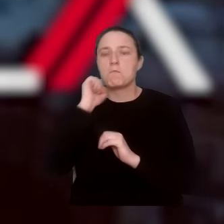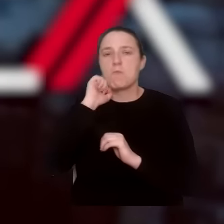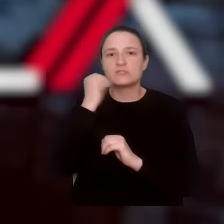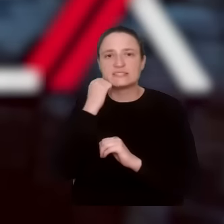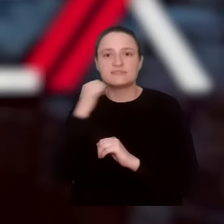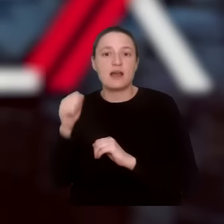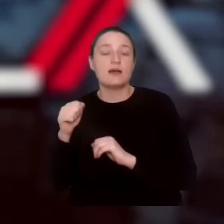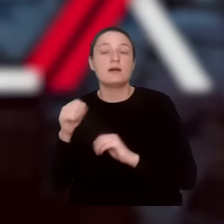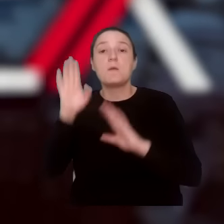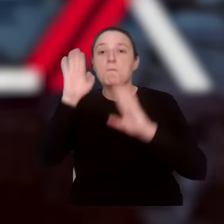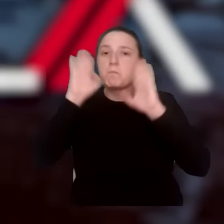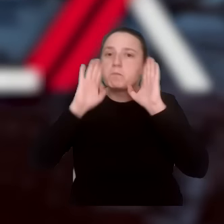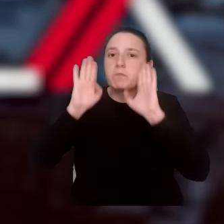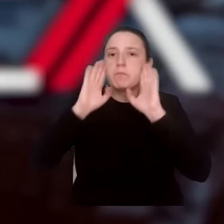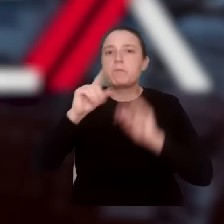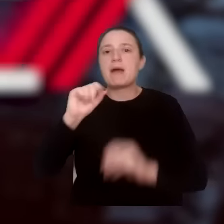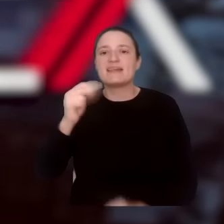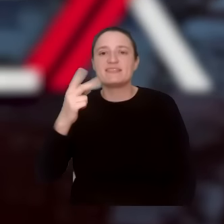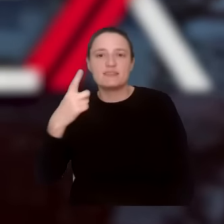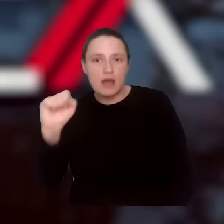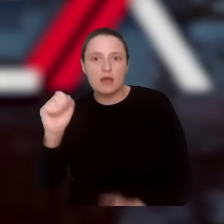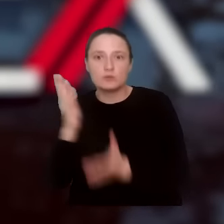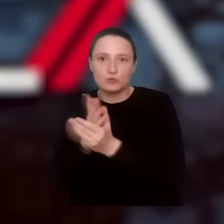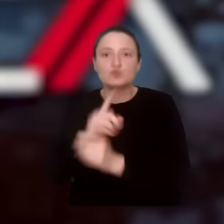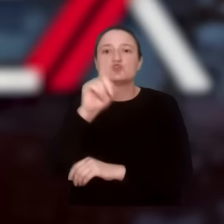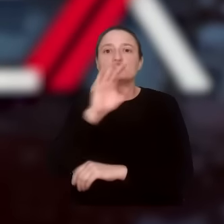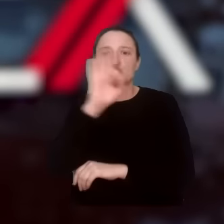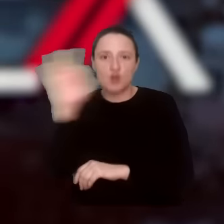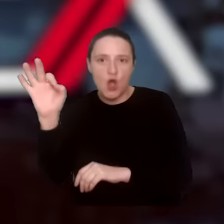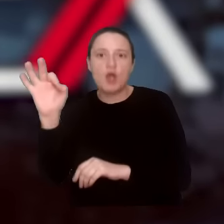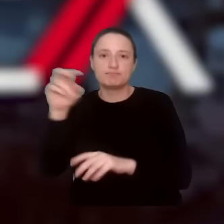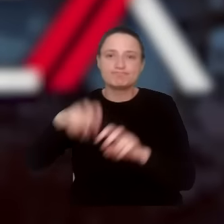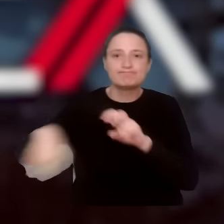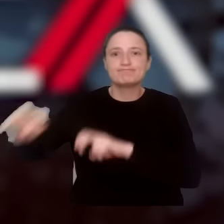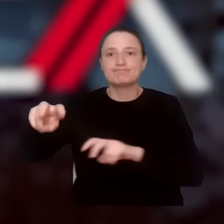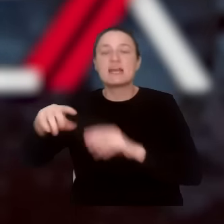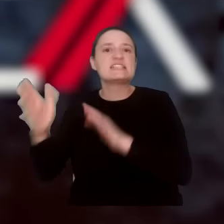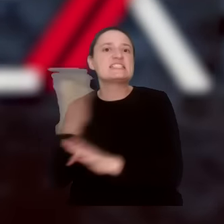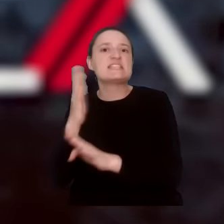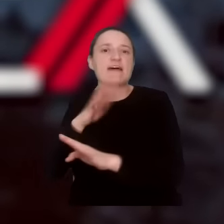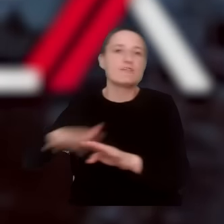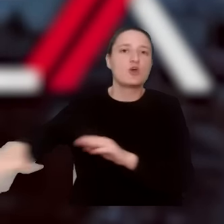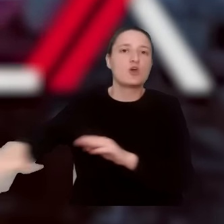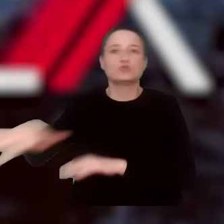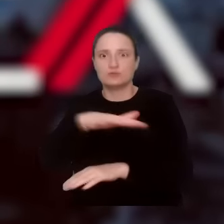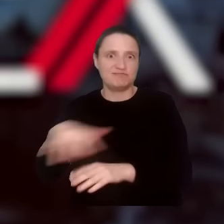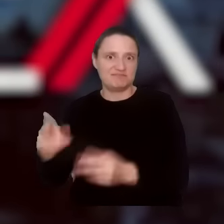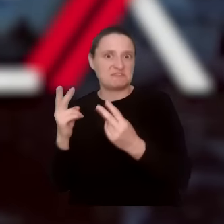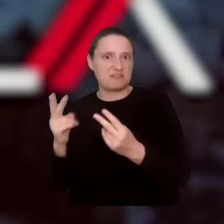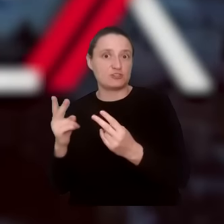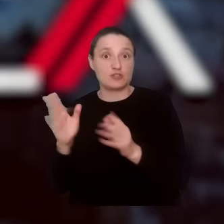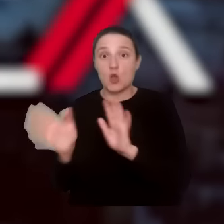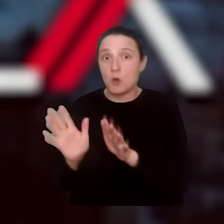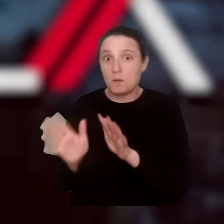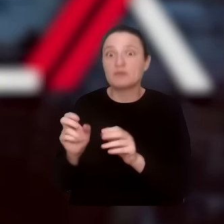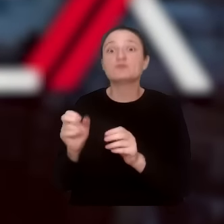imieniu Katiusza już hasa po zewnętrznym wybiegu tamtejszego zoo. Według opiekunów to dla wszystkich bardzo ważna chwila, zwłaszcza że ta panda